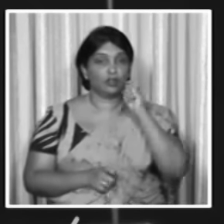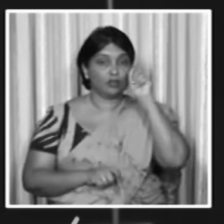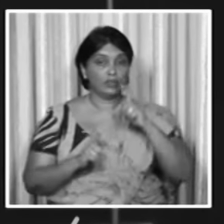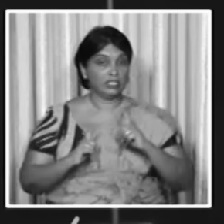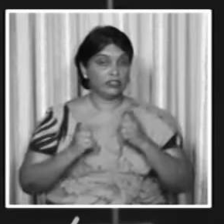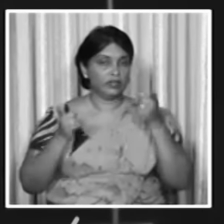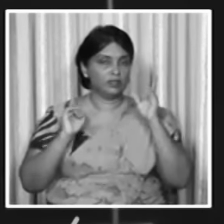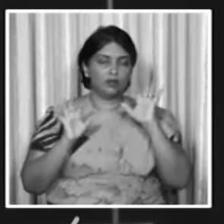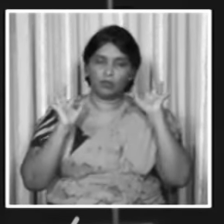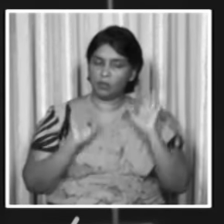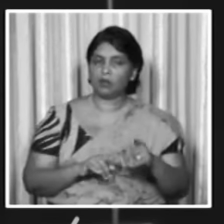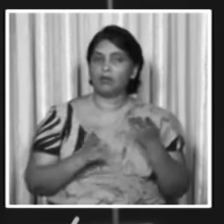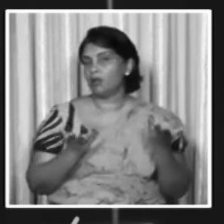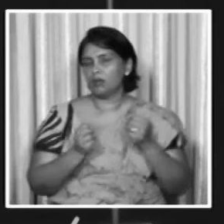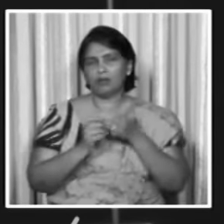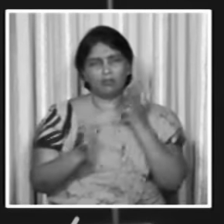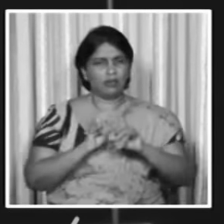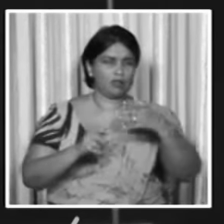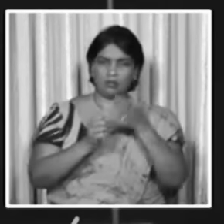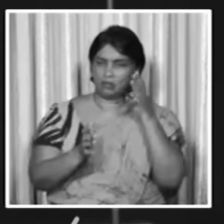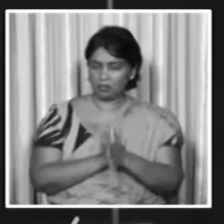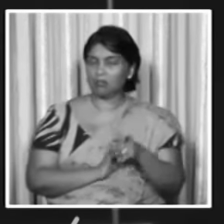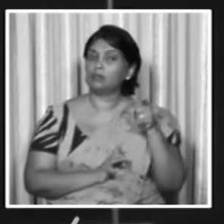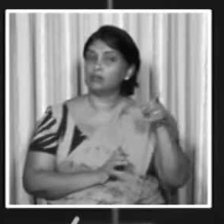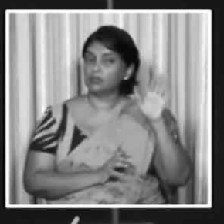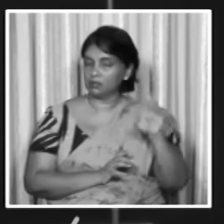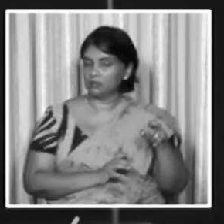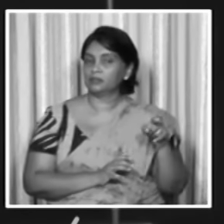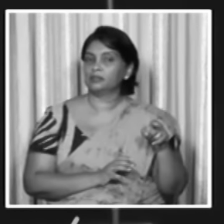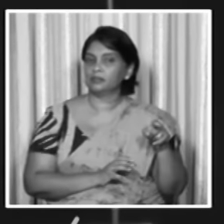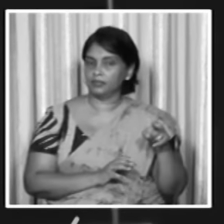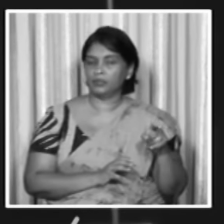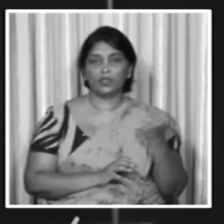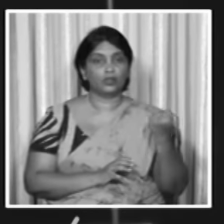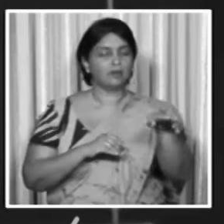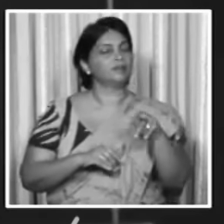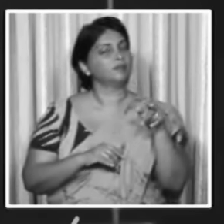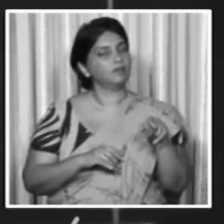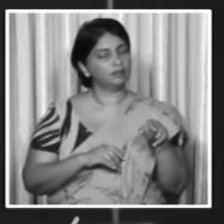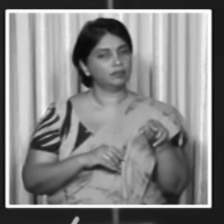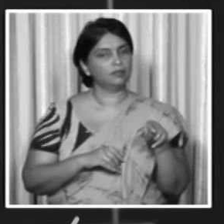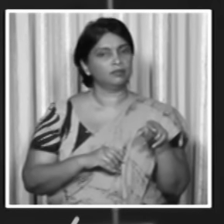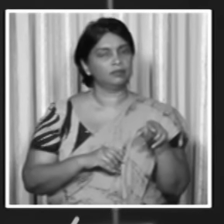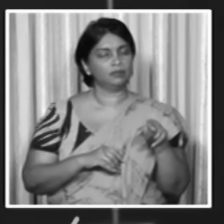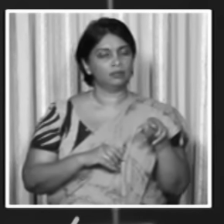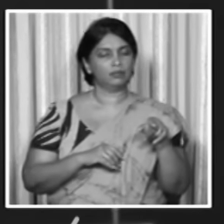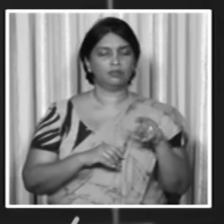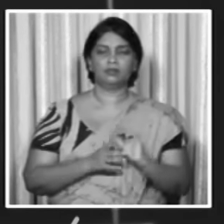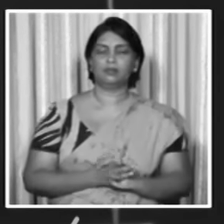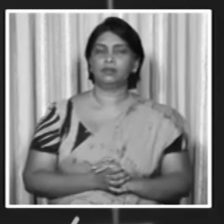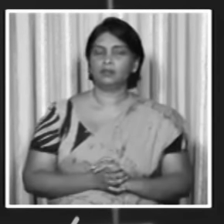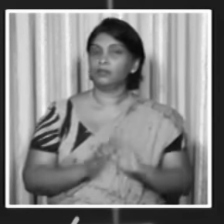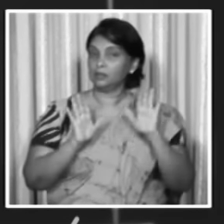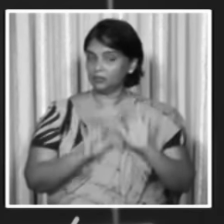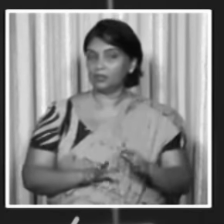இருக்க, உங்களுடைய தவறுகளை மூடி மறைக்க வைத்தியசாலையை மூடுவது ஒரு சமுதாயத்தை அழிக்கின்ற செயலாகும். குடிநீர் பாத்திரங்களை